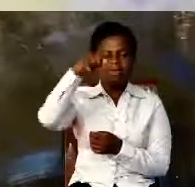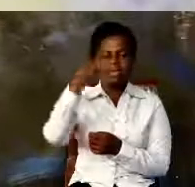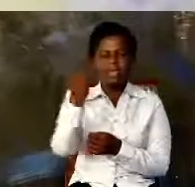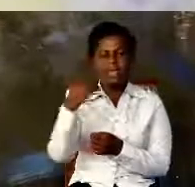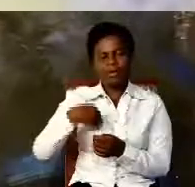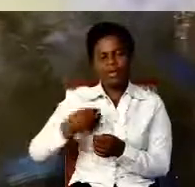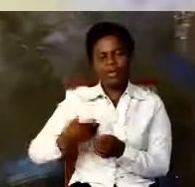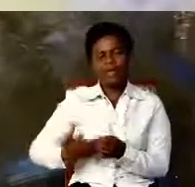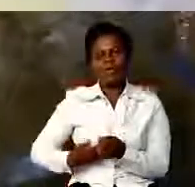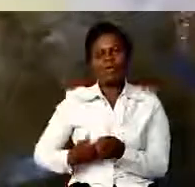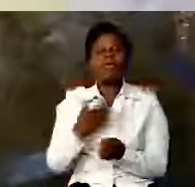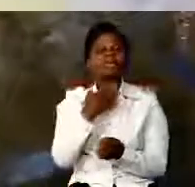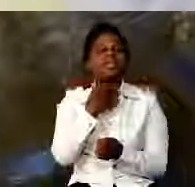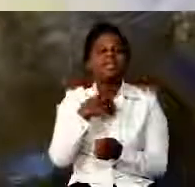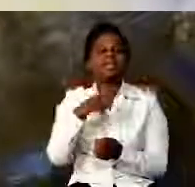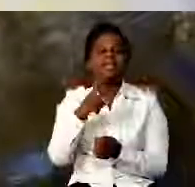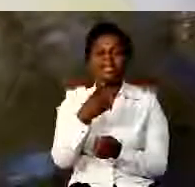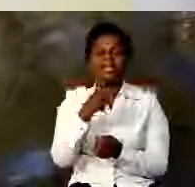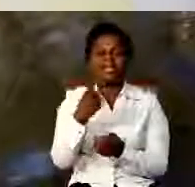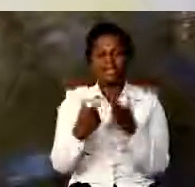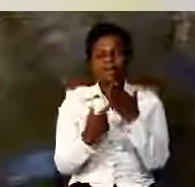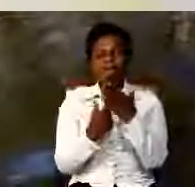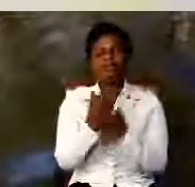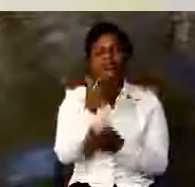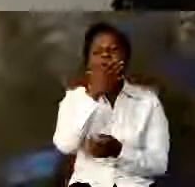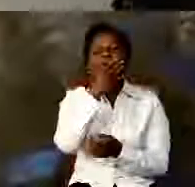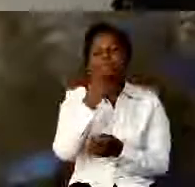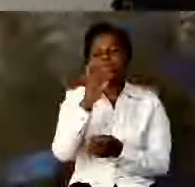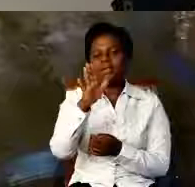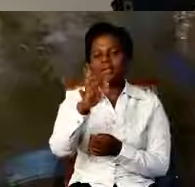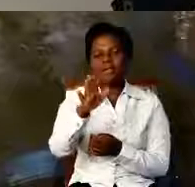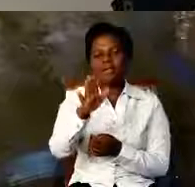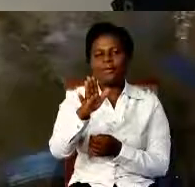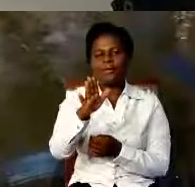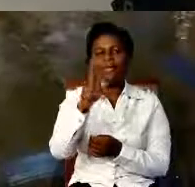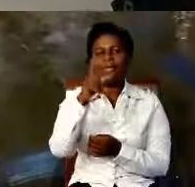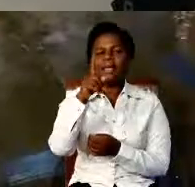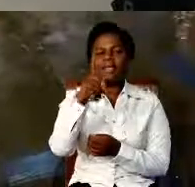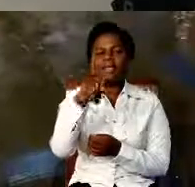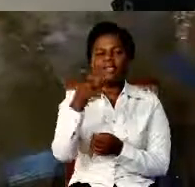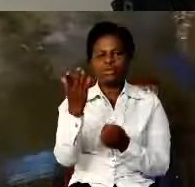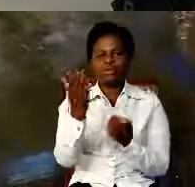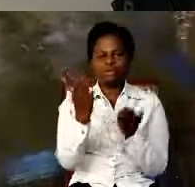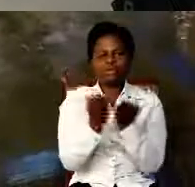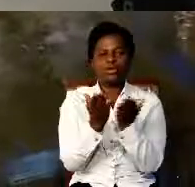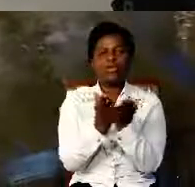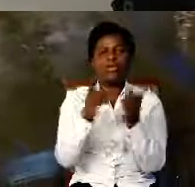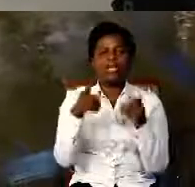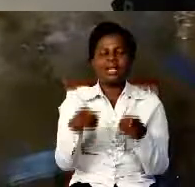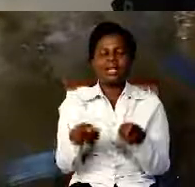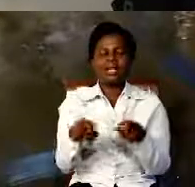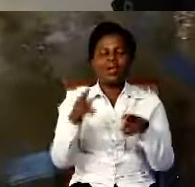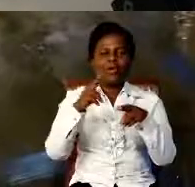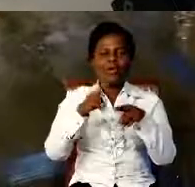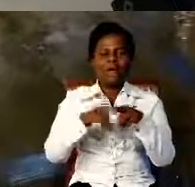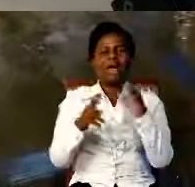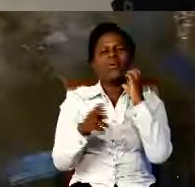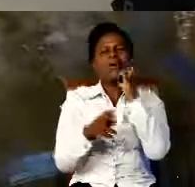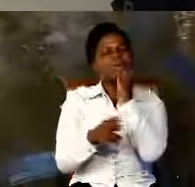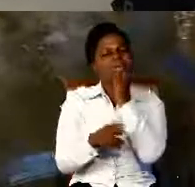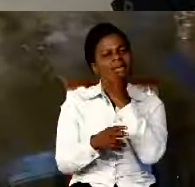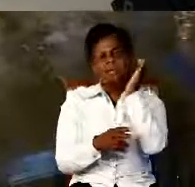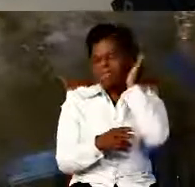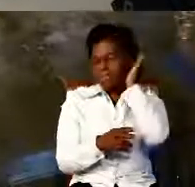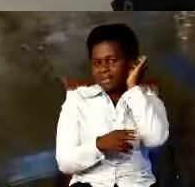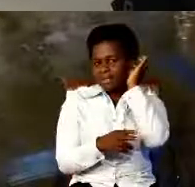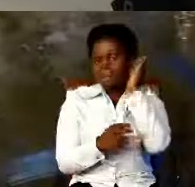wanawake wanahitaji nini kutoka kwa wanaume zao? Hicho ni kichwa cha somo cha leo. Kaa kwa makini uweze